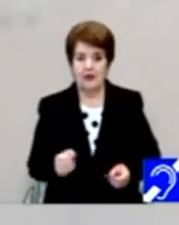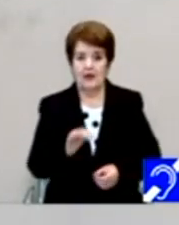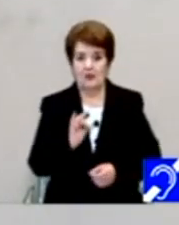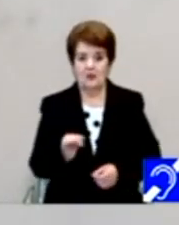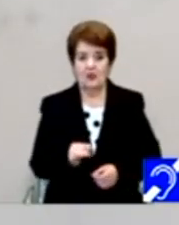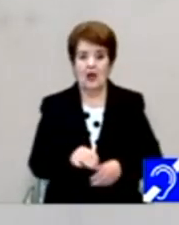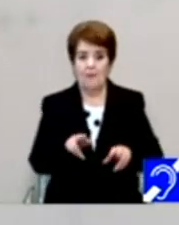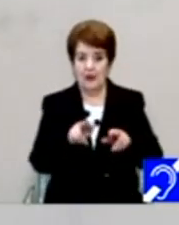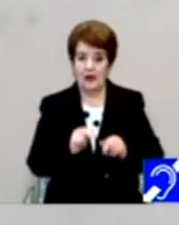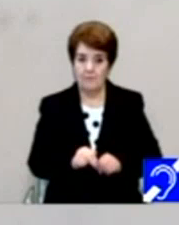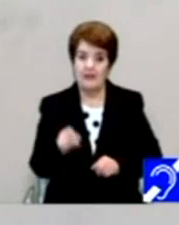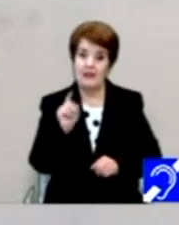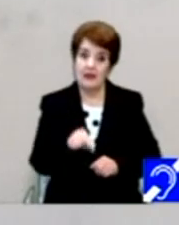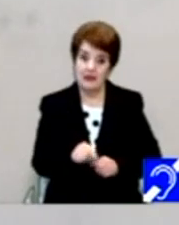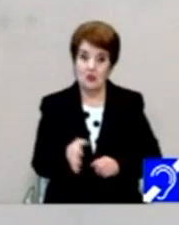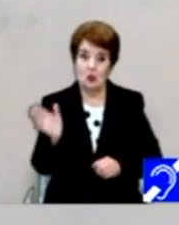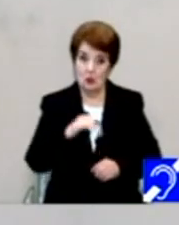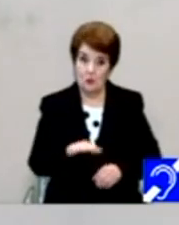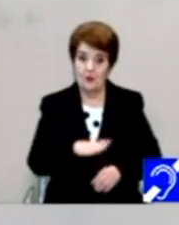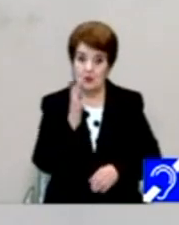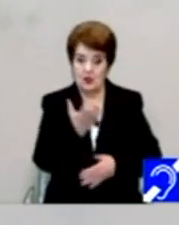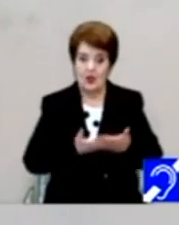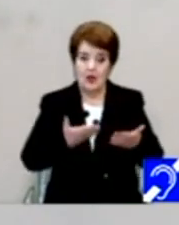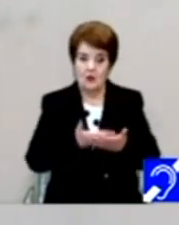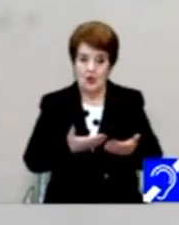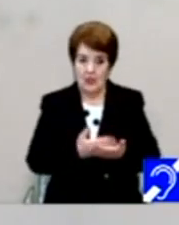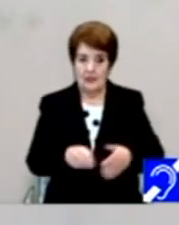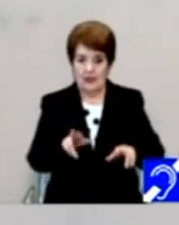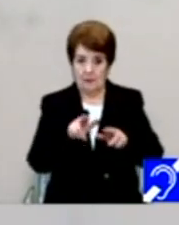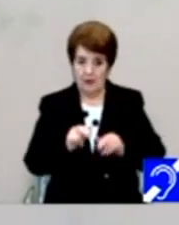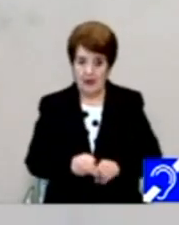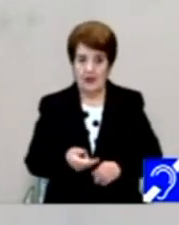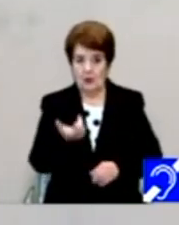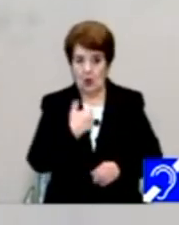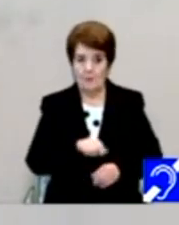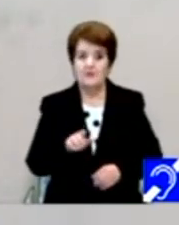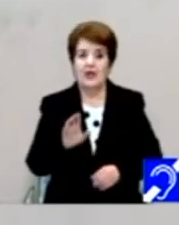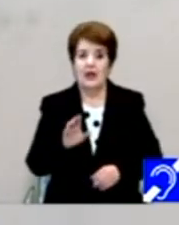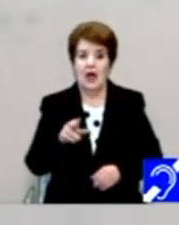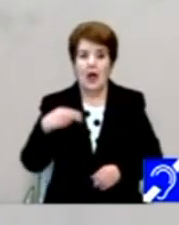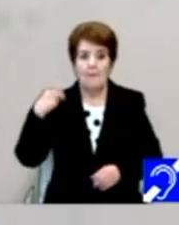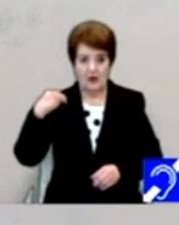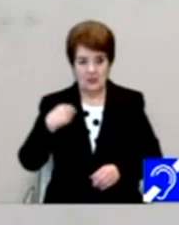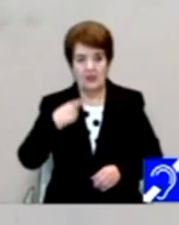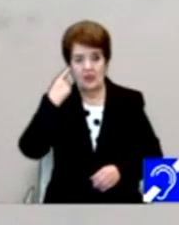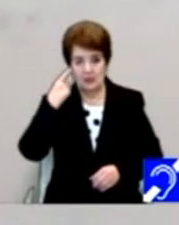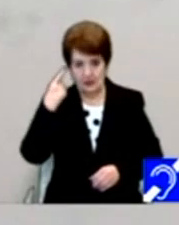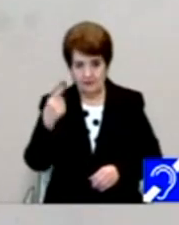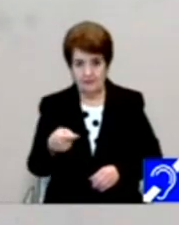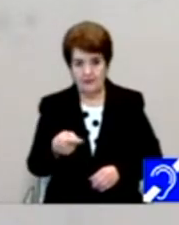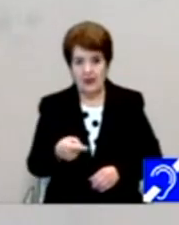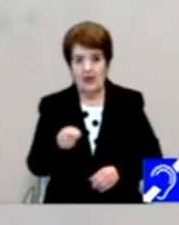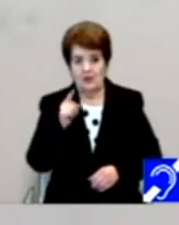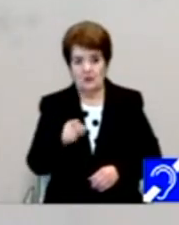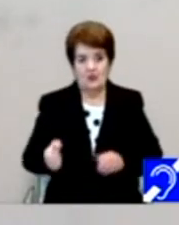majoritatea parlamentară. De aici, după ce a consultat fracțiunile parlamentare, vedem doamna președinte a chibzuit și a